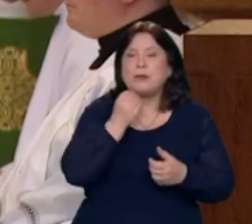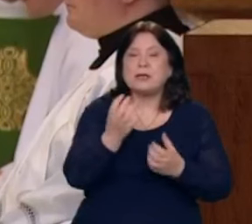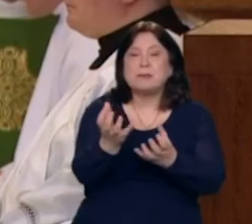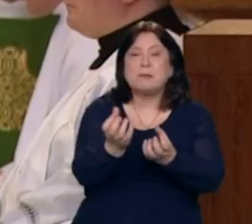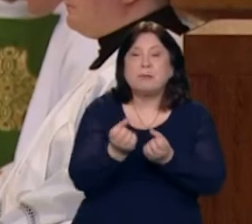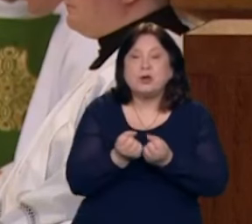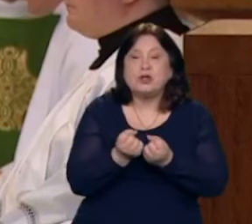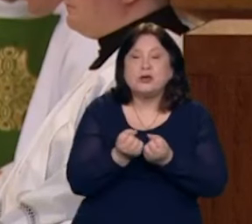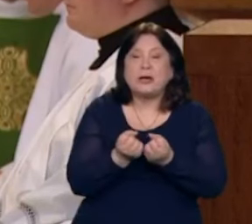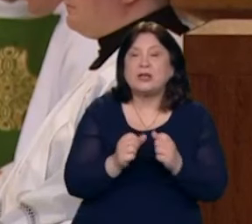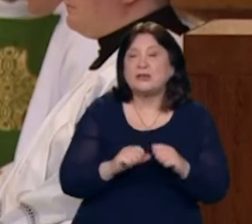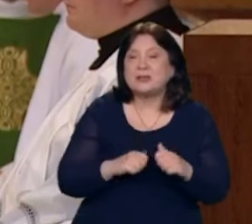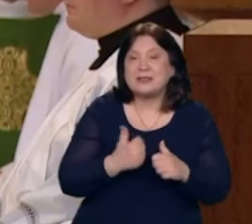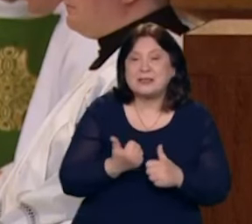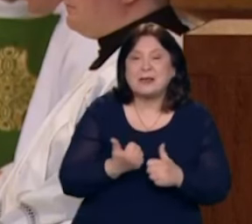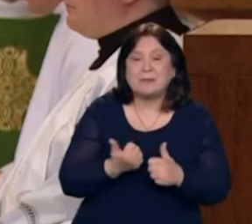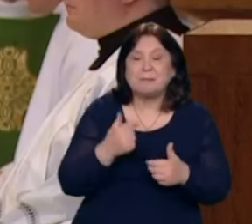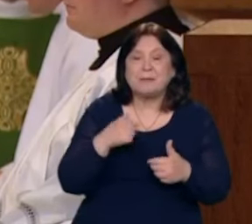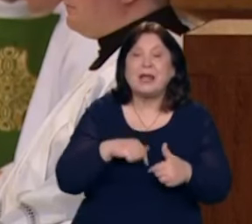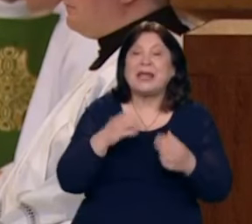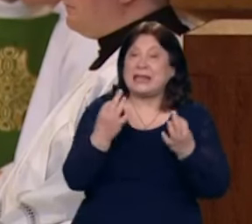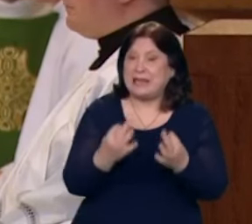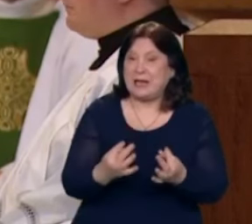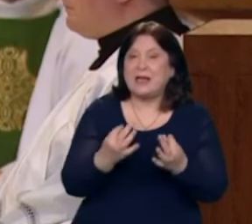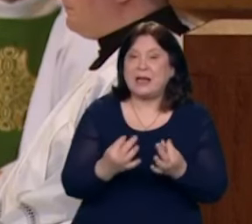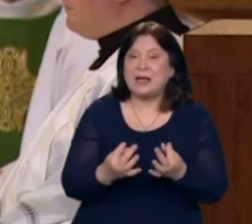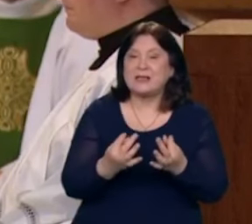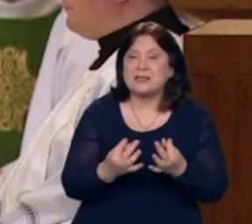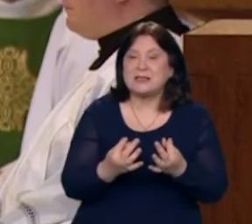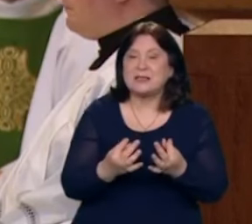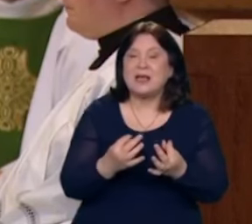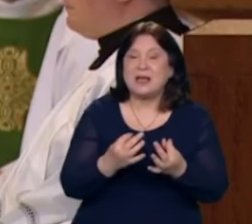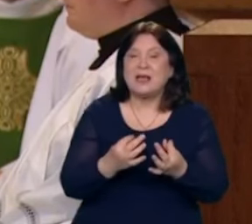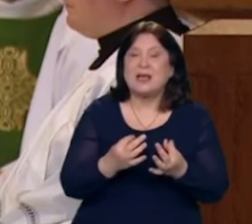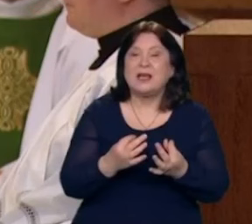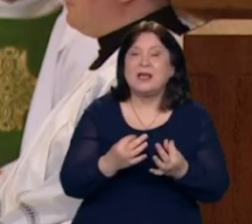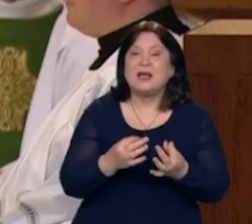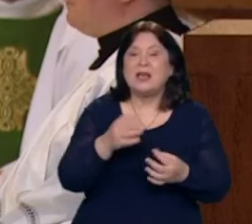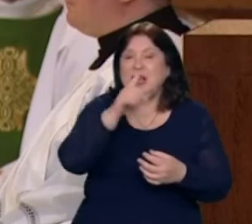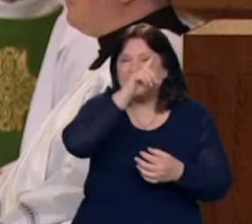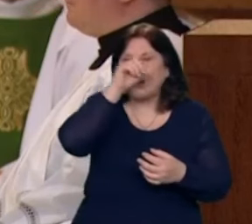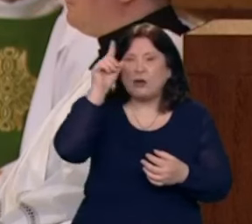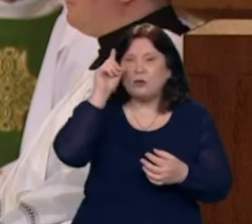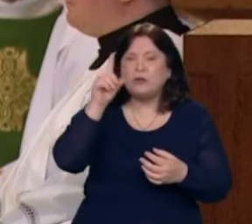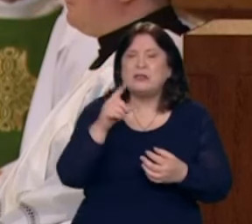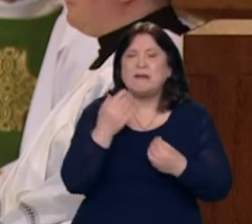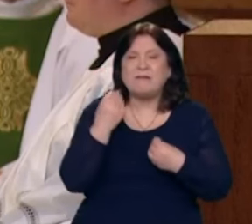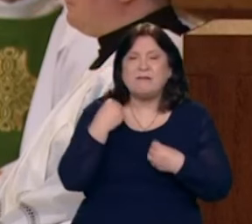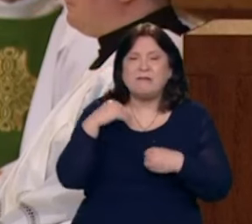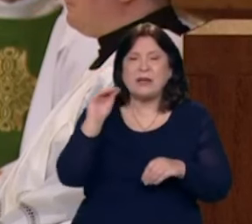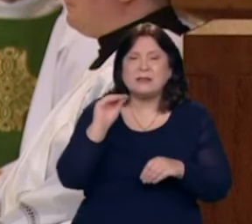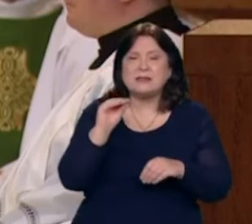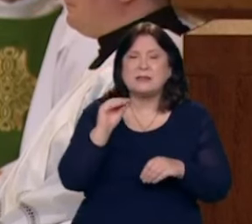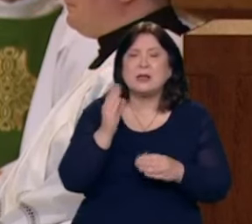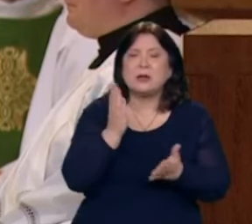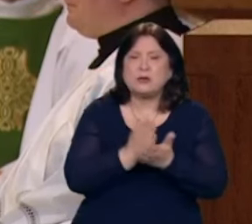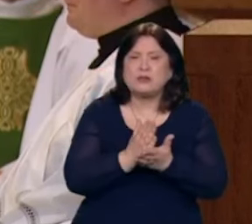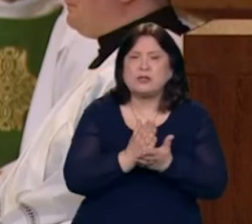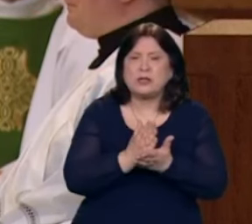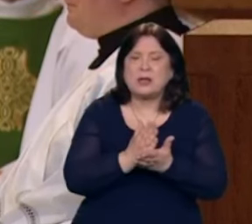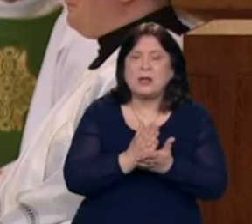sam w sobie teraz kiedy ludzie bardziej oswoili się z